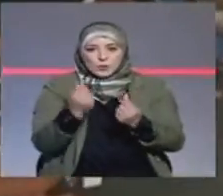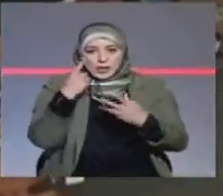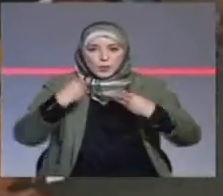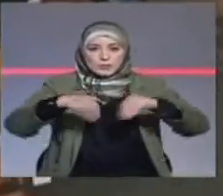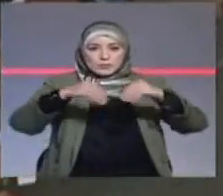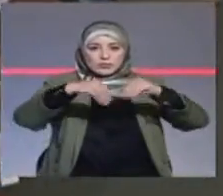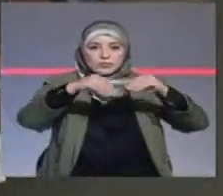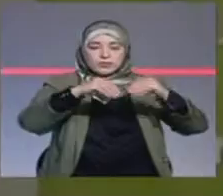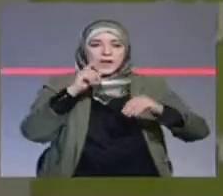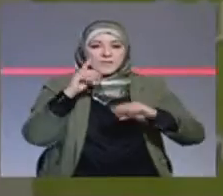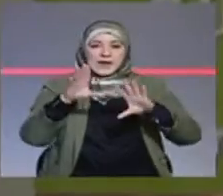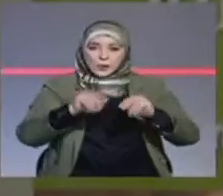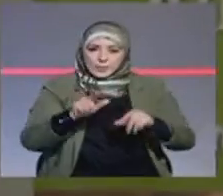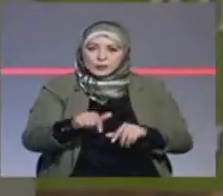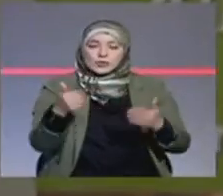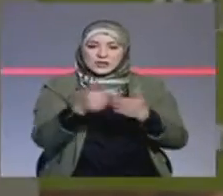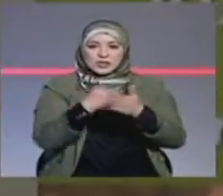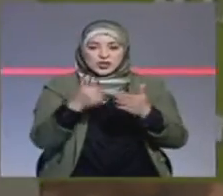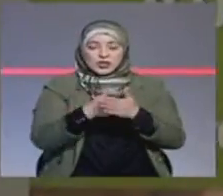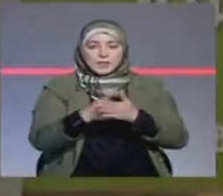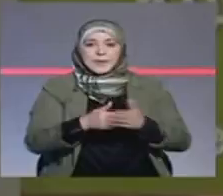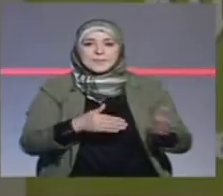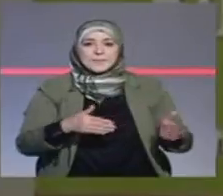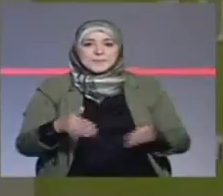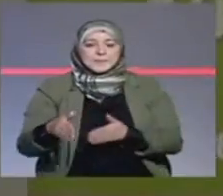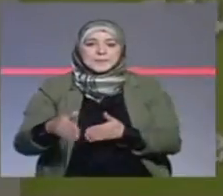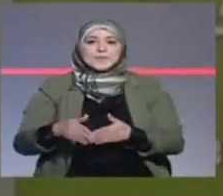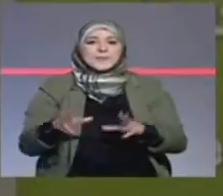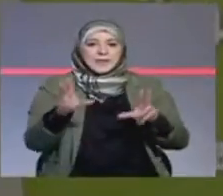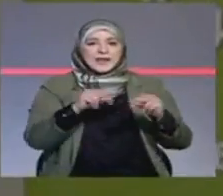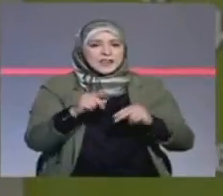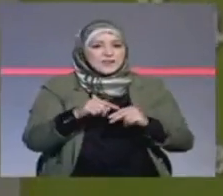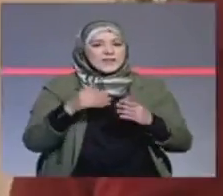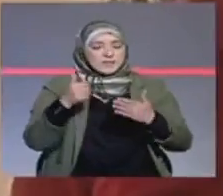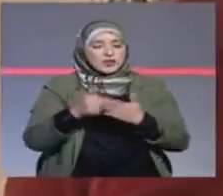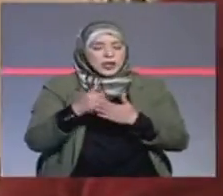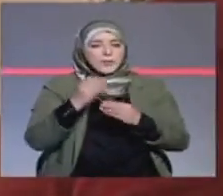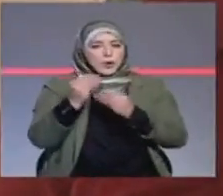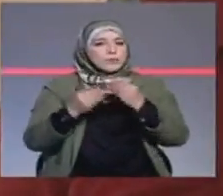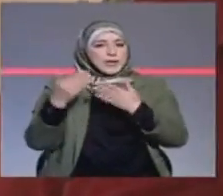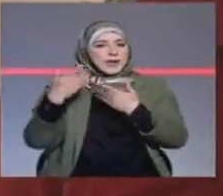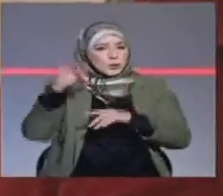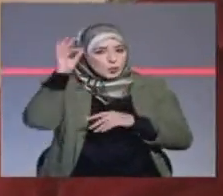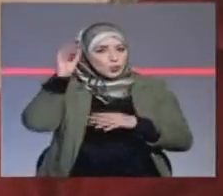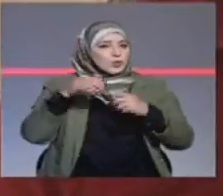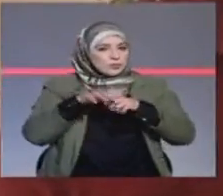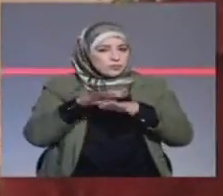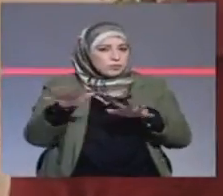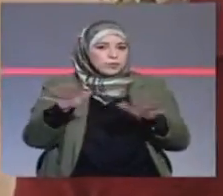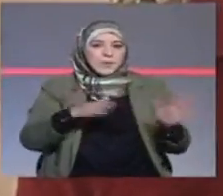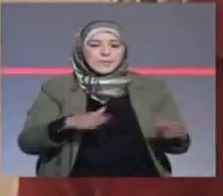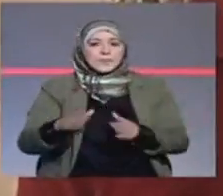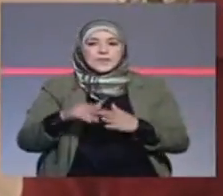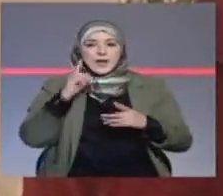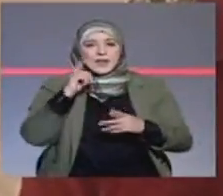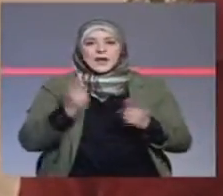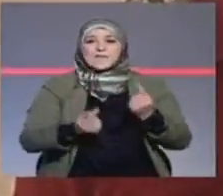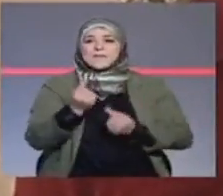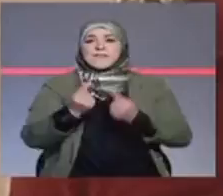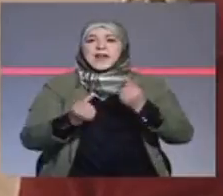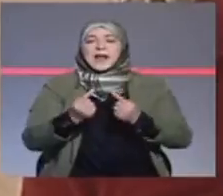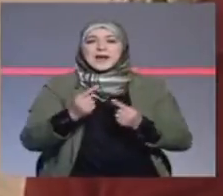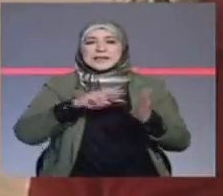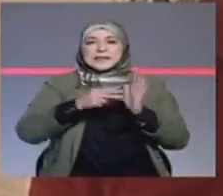في الأسواق المحلية بجزيرة جربة وخارجها. قعدنا نمارس في إنتاج فلاحي بشكل